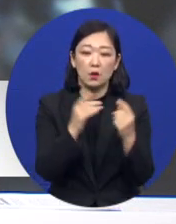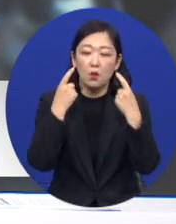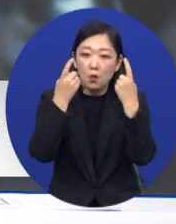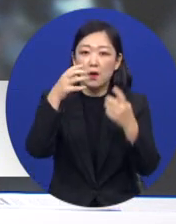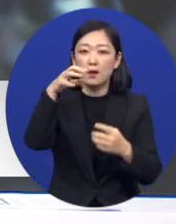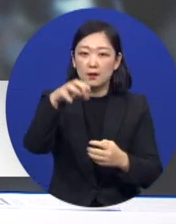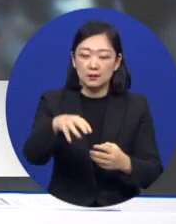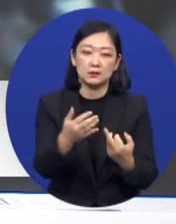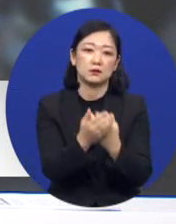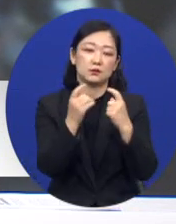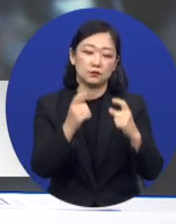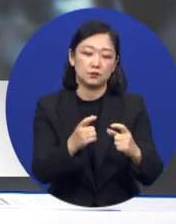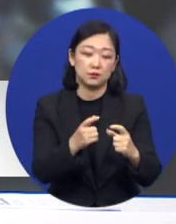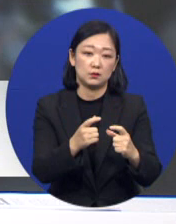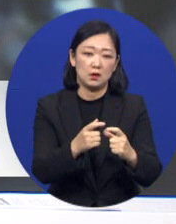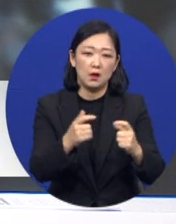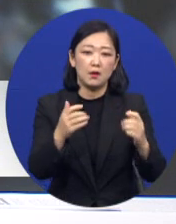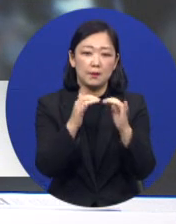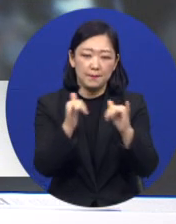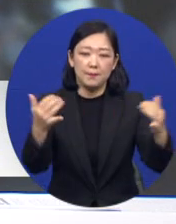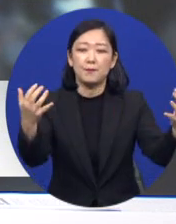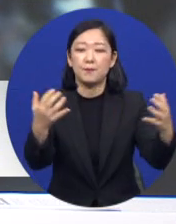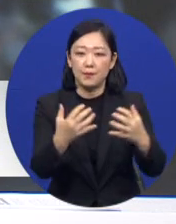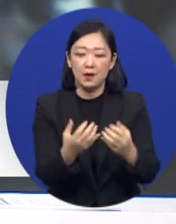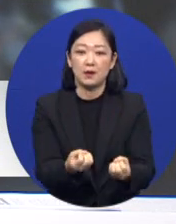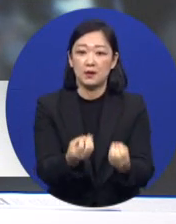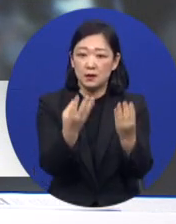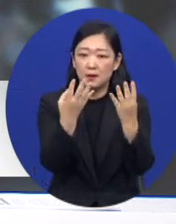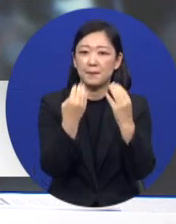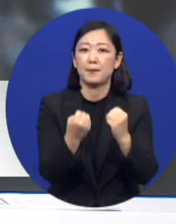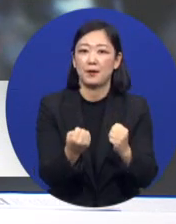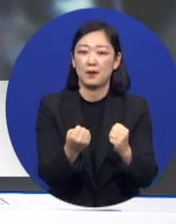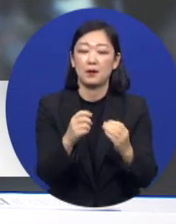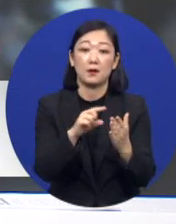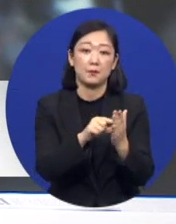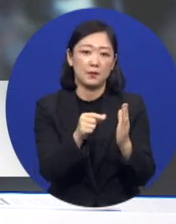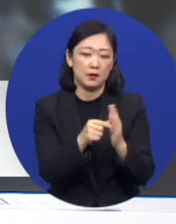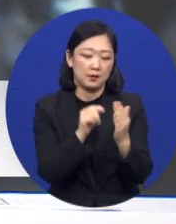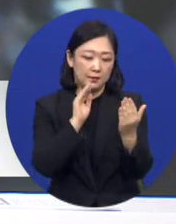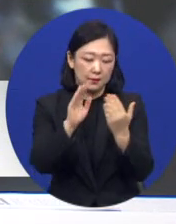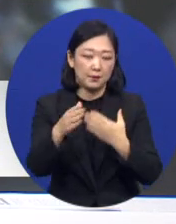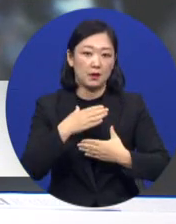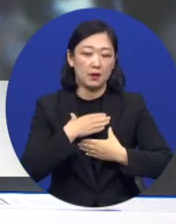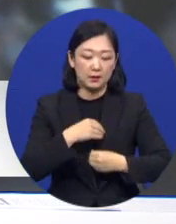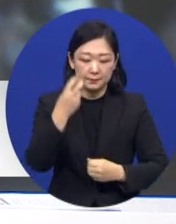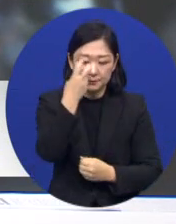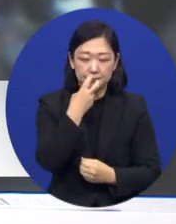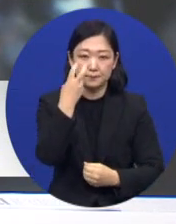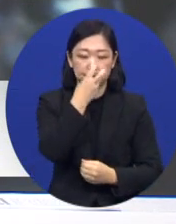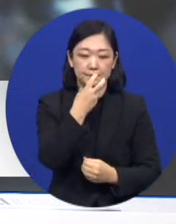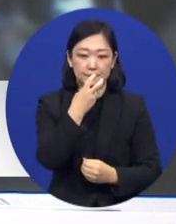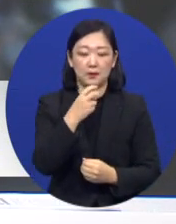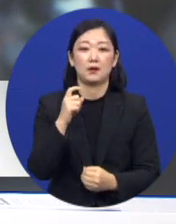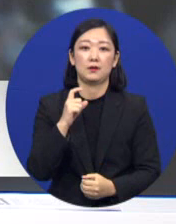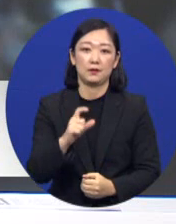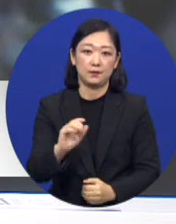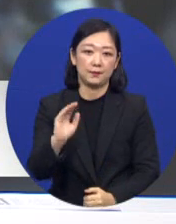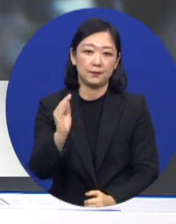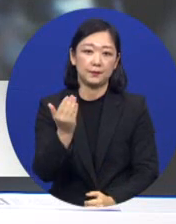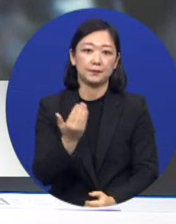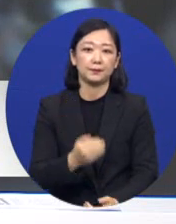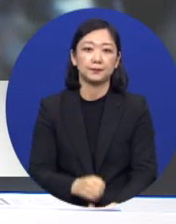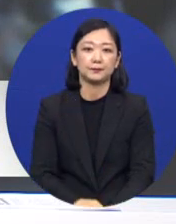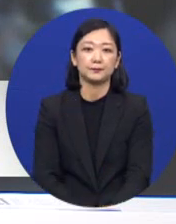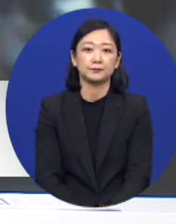관광지인 제주에는 대규모 인파가 모이는 행사들이 적지 않은 만큼 앞으로 안전 점검이 대폭 강화될